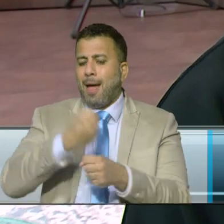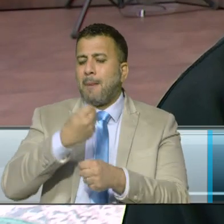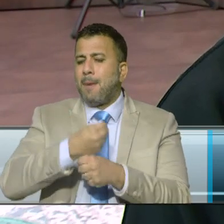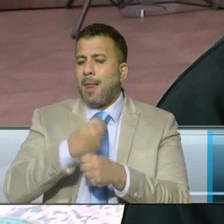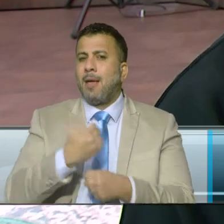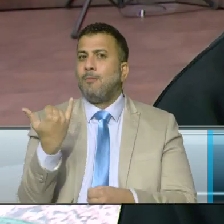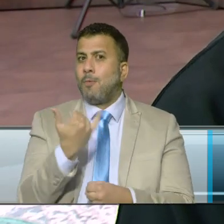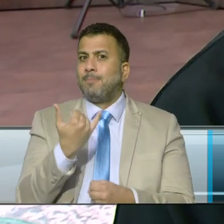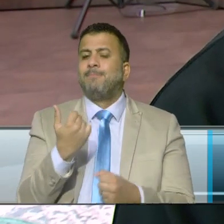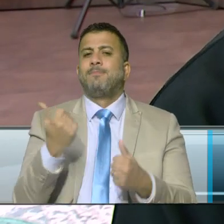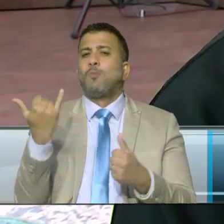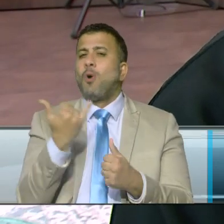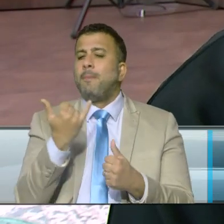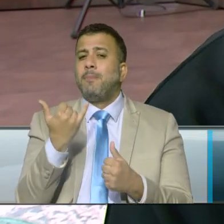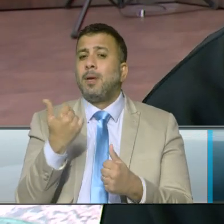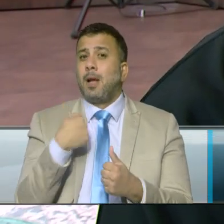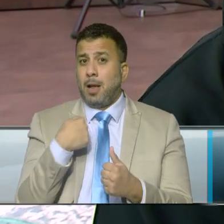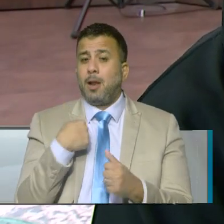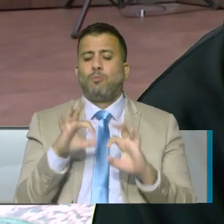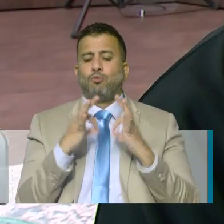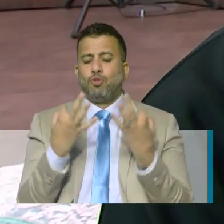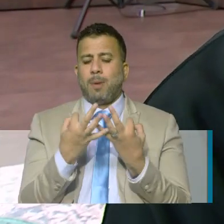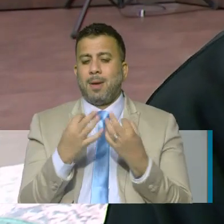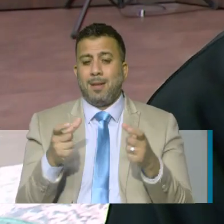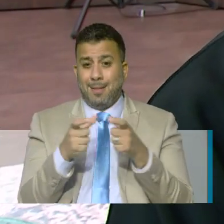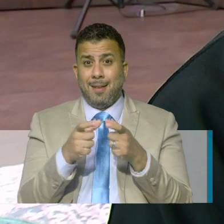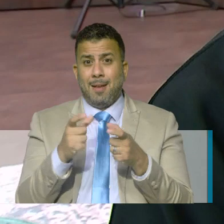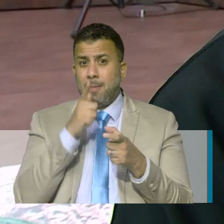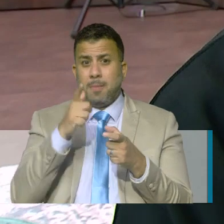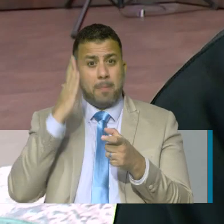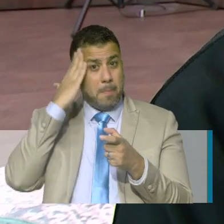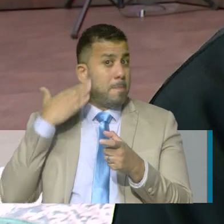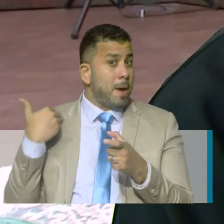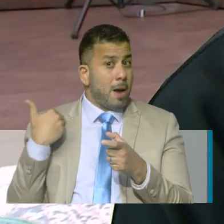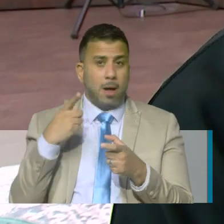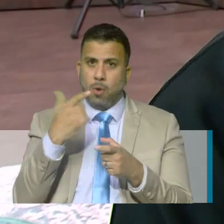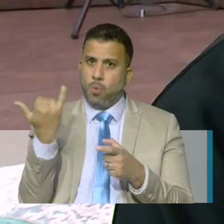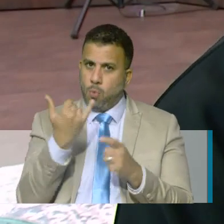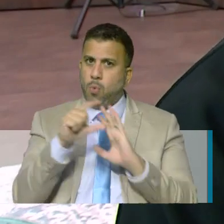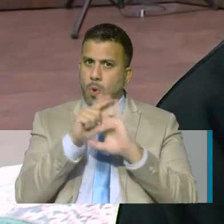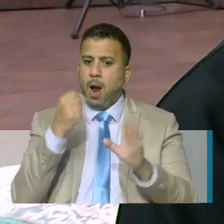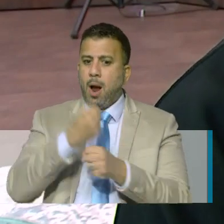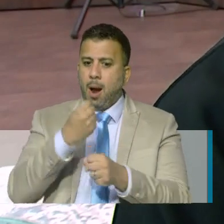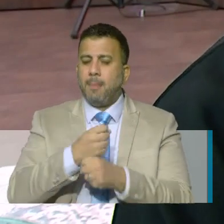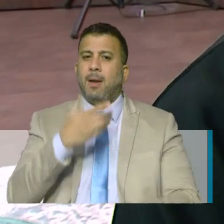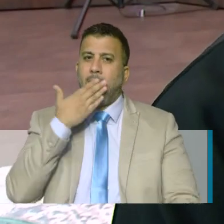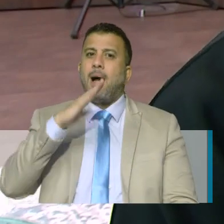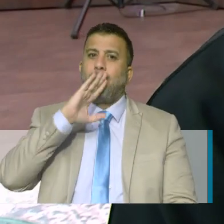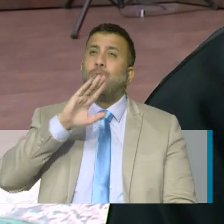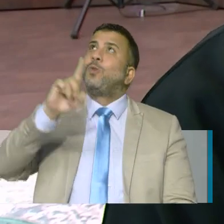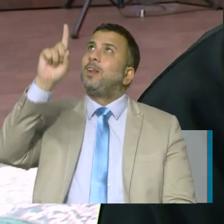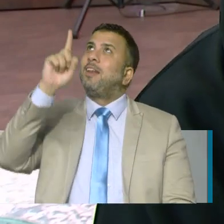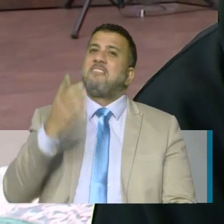جدا نحن كمجتمع صغير أن المرأة لها دور كبير في مجال العمل، والحمد لله رب